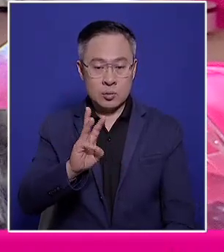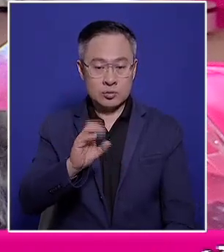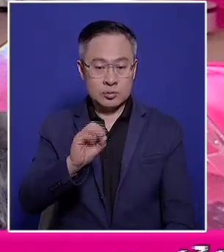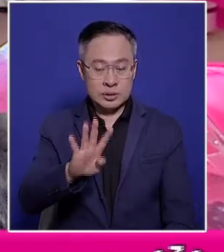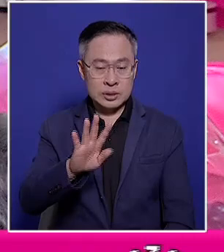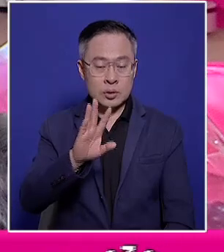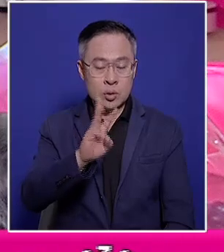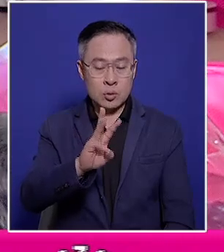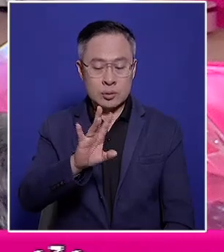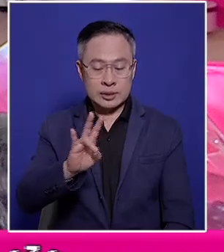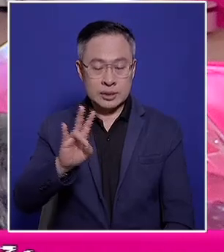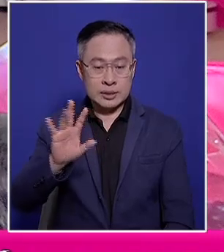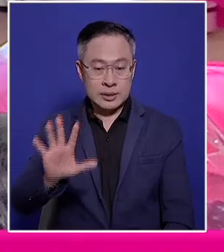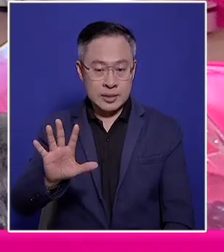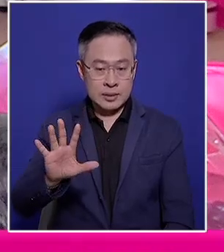5604675